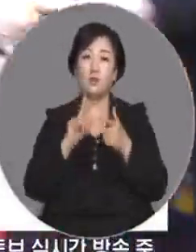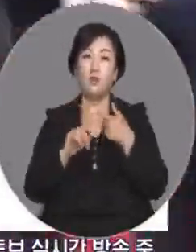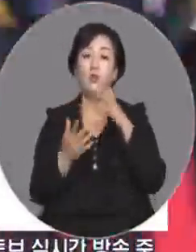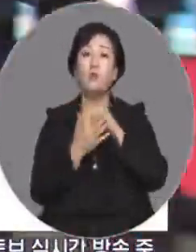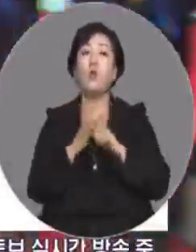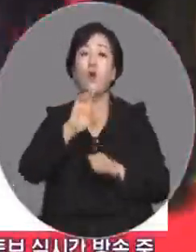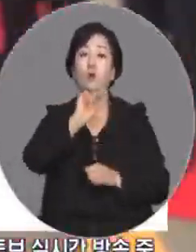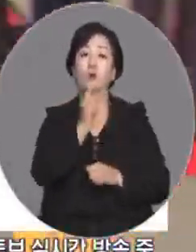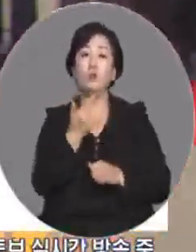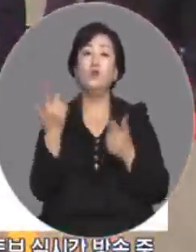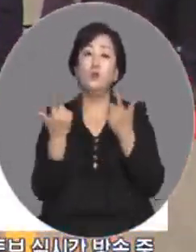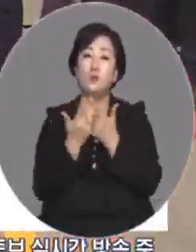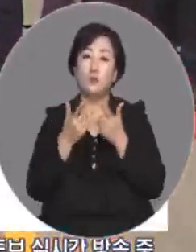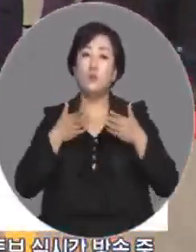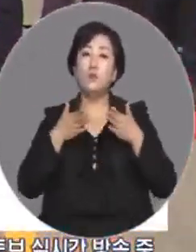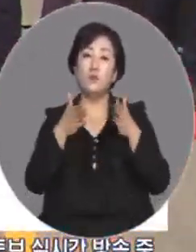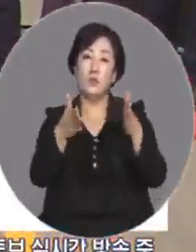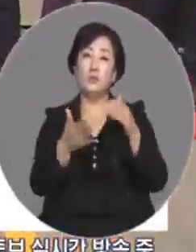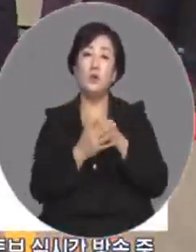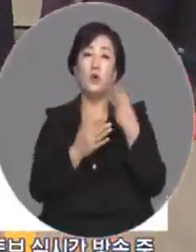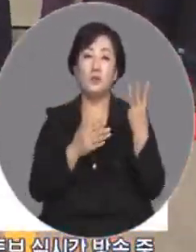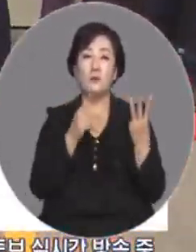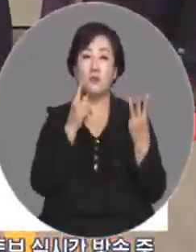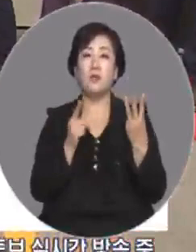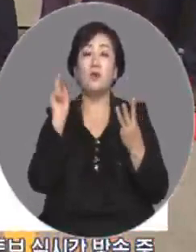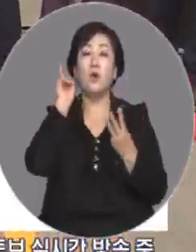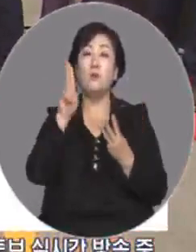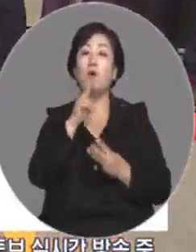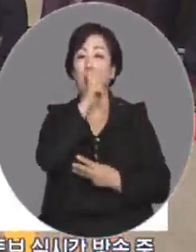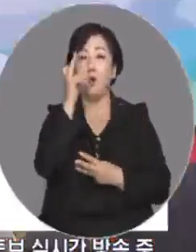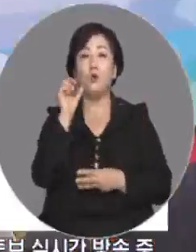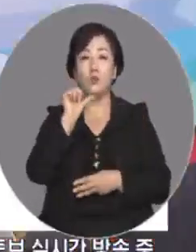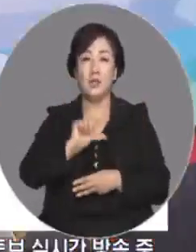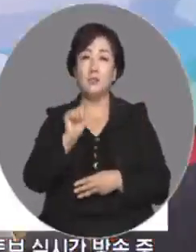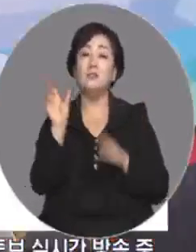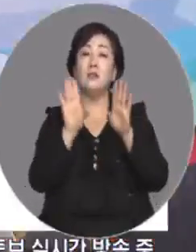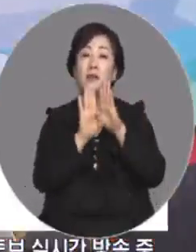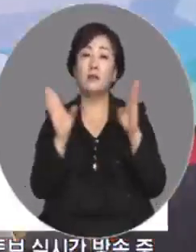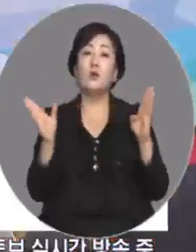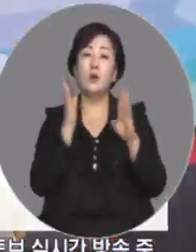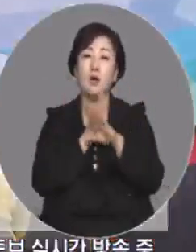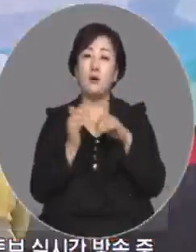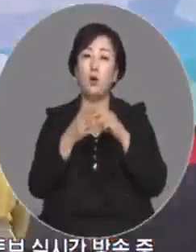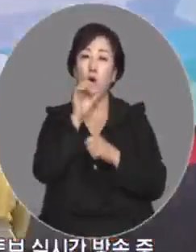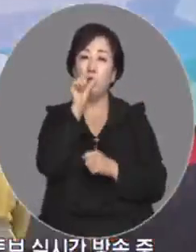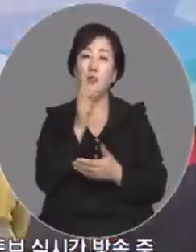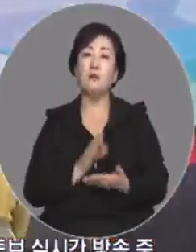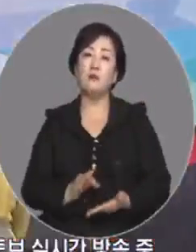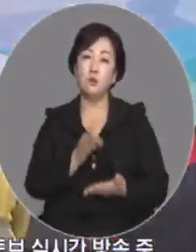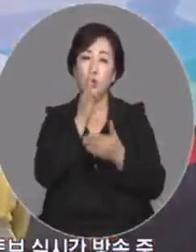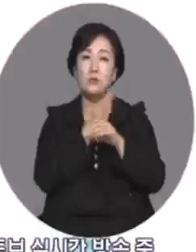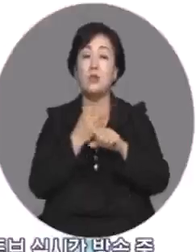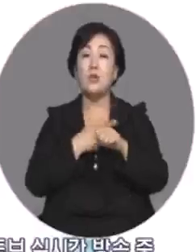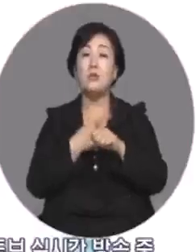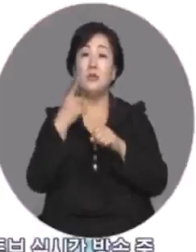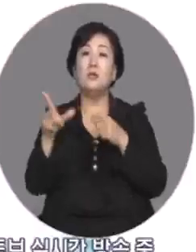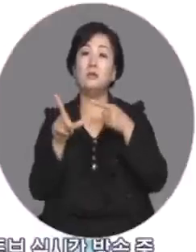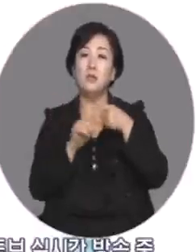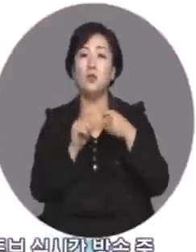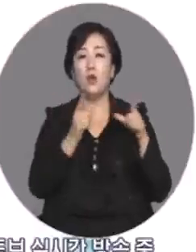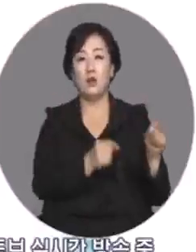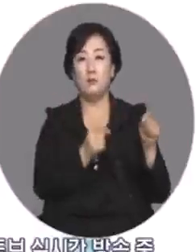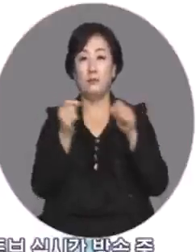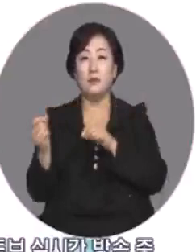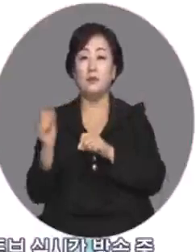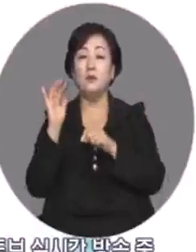북부 순환도로 3km 구간이 모레 오후 5시 개통합니다. 철근값 폭등으로 내년 1월로 완공이